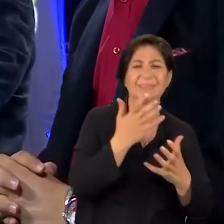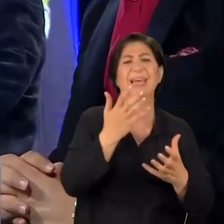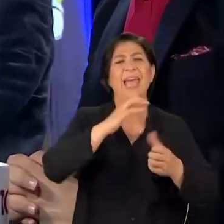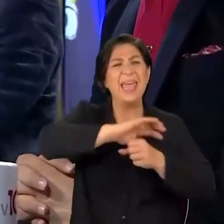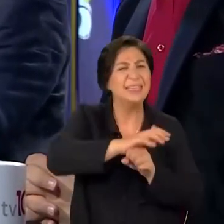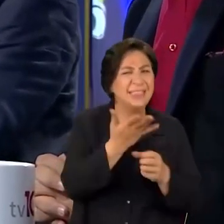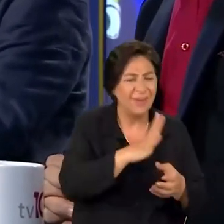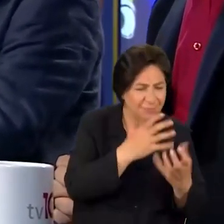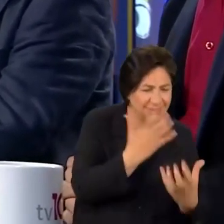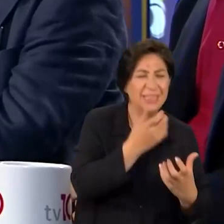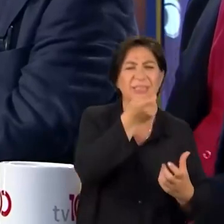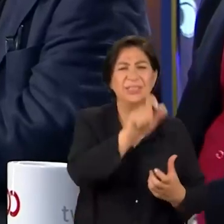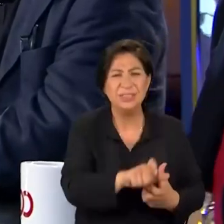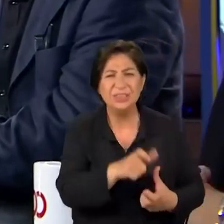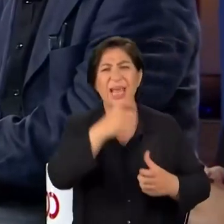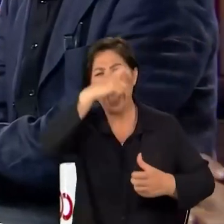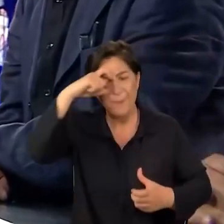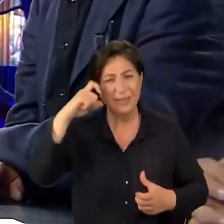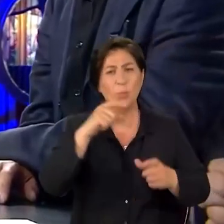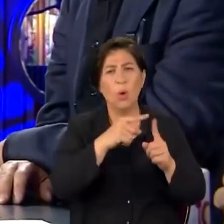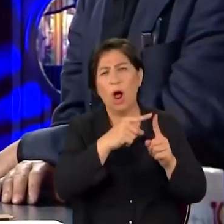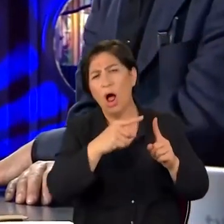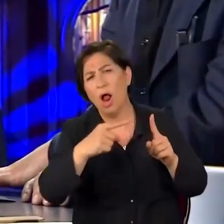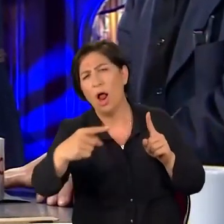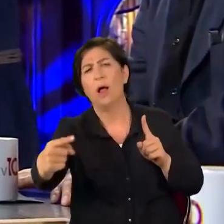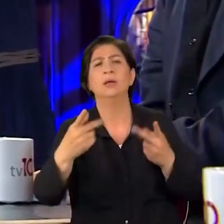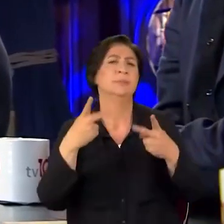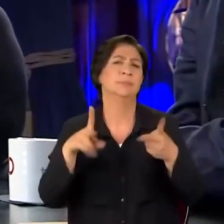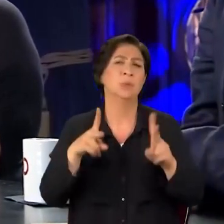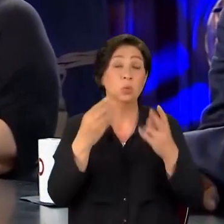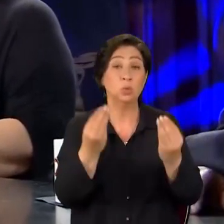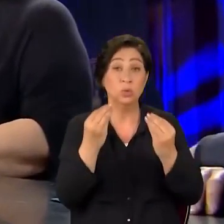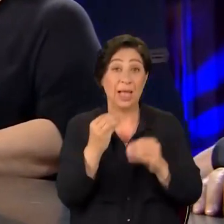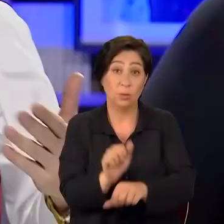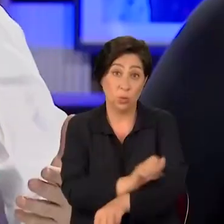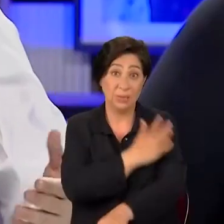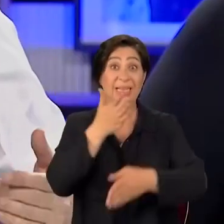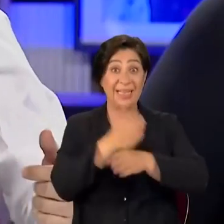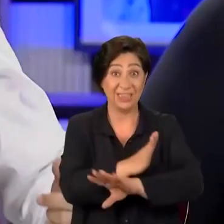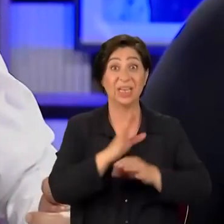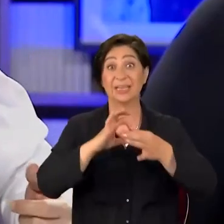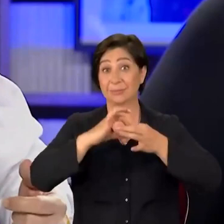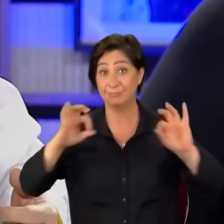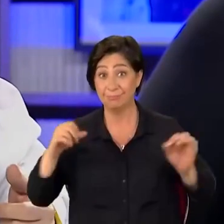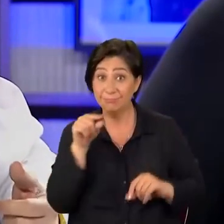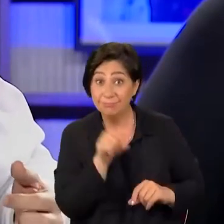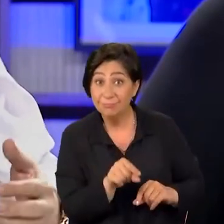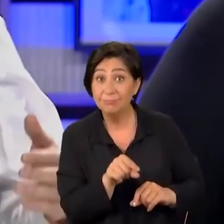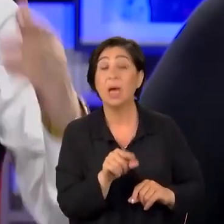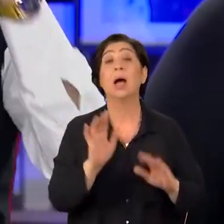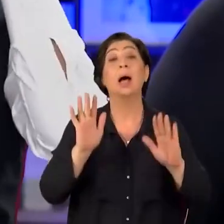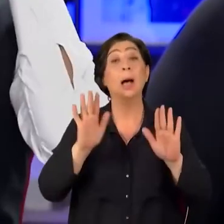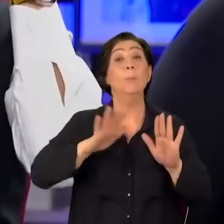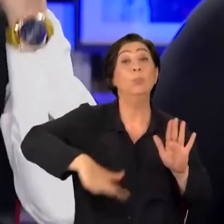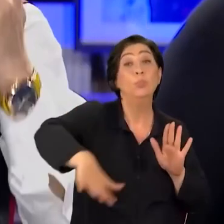yana, yoksuldan yana, ezilenden yana, işçiden yana, emekçiden yana, ya bunları uzatabiliriz de. Bunların hepsi güzel, duygusal ve gerçekçi laflardır bir yandan